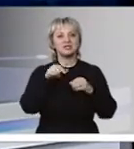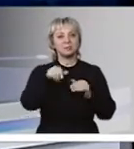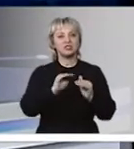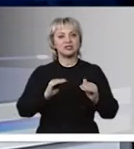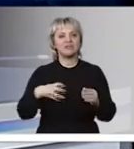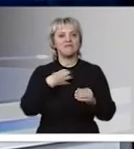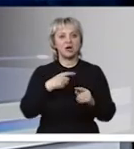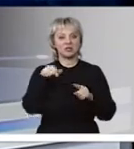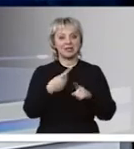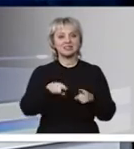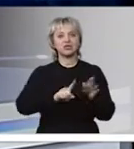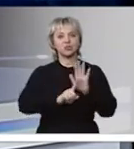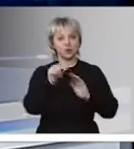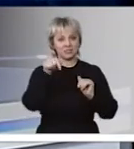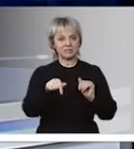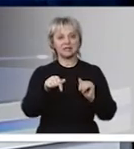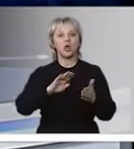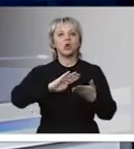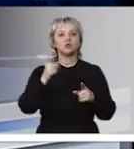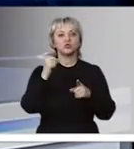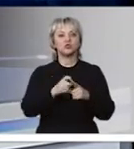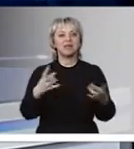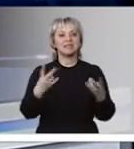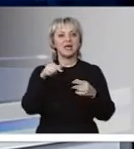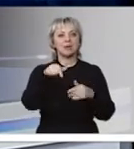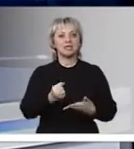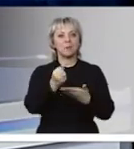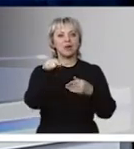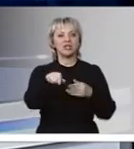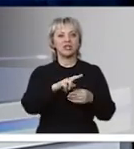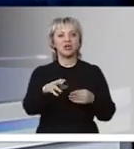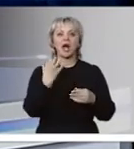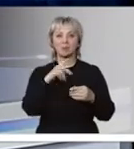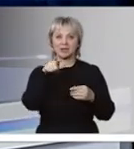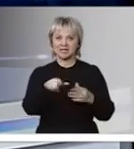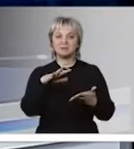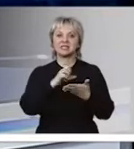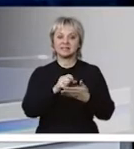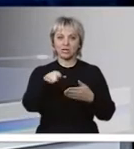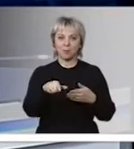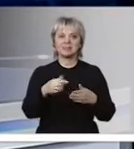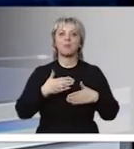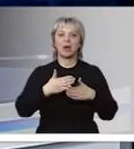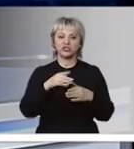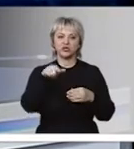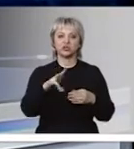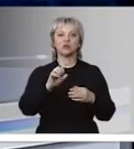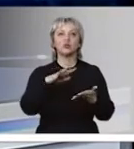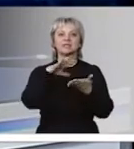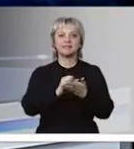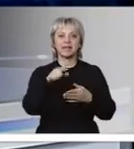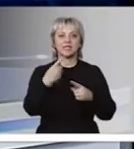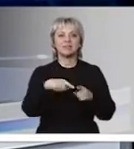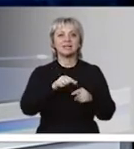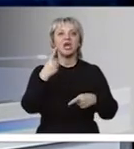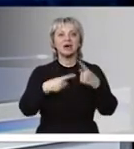детьми очень важны. Начнем с этого. И, безусловно, необходимо поддерживать как материально, заниматься материальной поддержкой, но и заниматься,